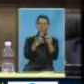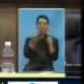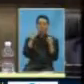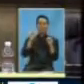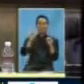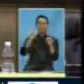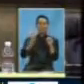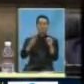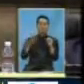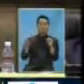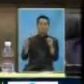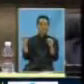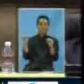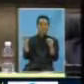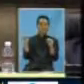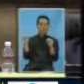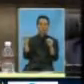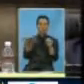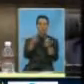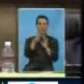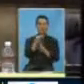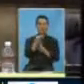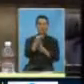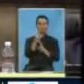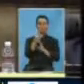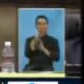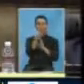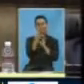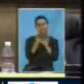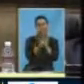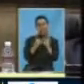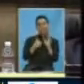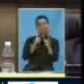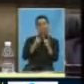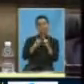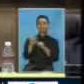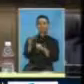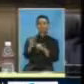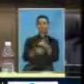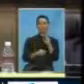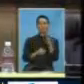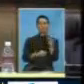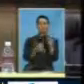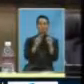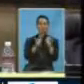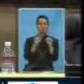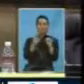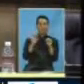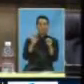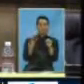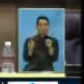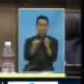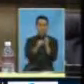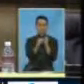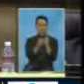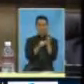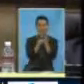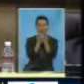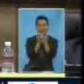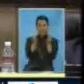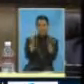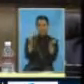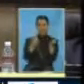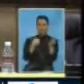ชื่อไปใน2ฉบับและก็มองว่าการแก้ไขรัฐธรรมนูญของทั้ง2ฉบับนี้ทําเพื่อประโยชน์ของประเทศชาติไม่ได้มีการ